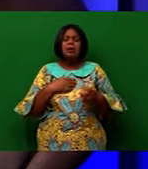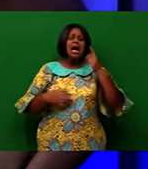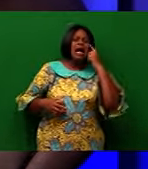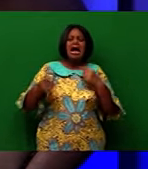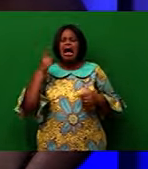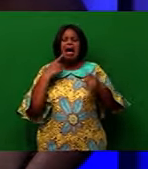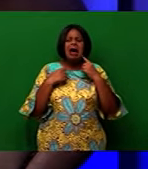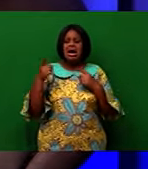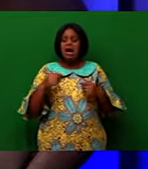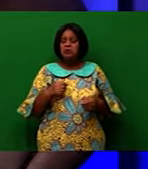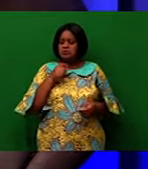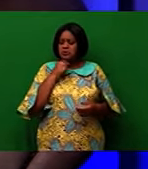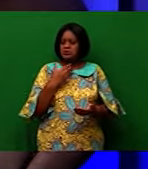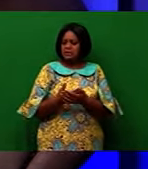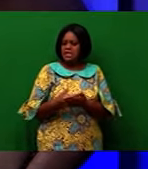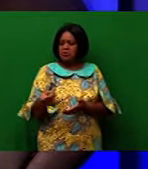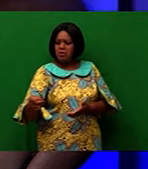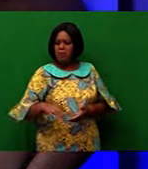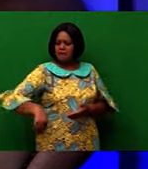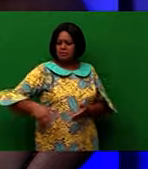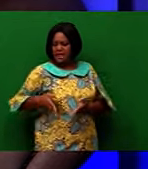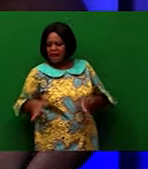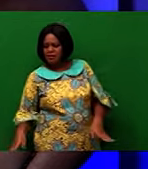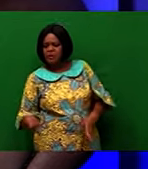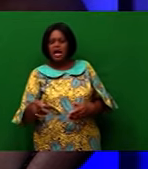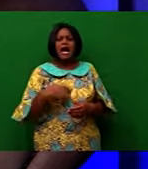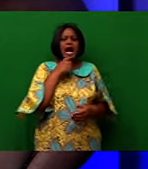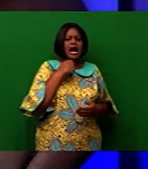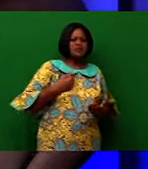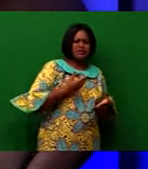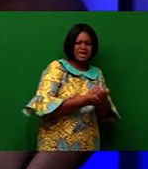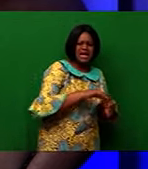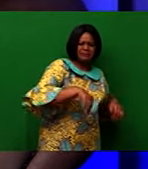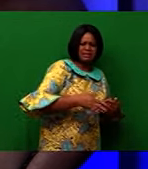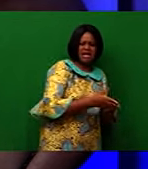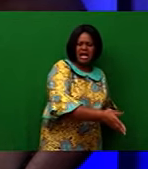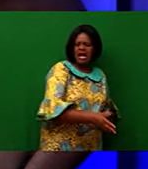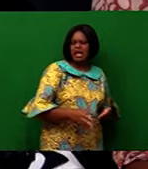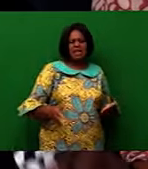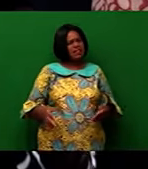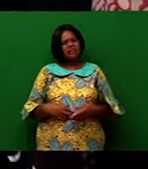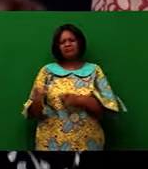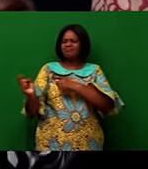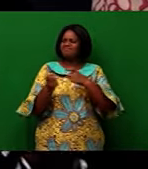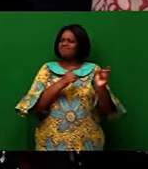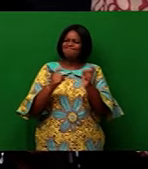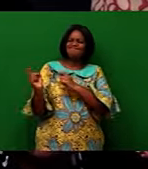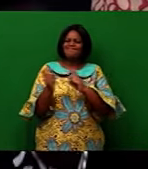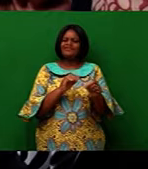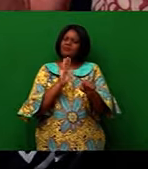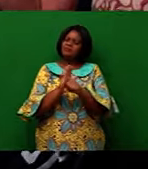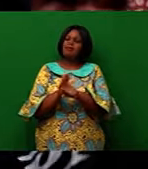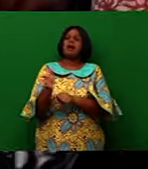Anenge aine vake vanomuziva apa vane zvinofamba se mai makwinja tomboya kwamuri. Mwari